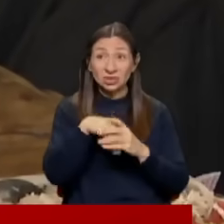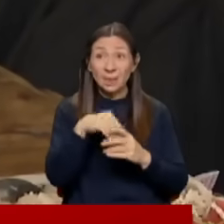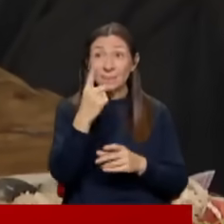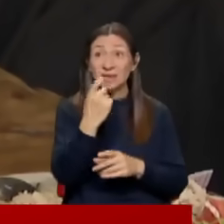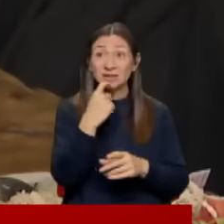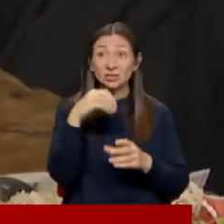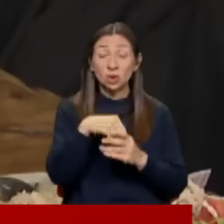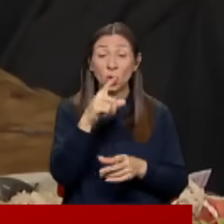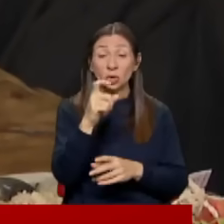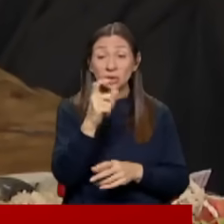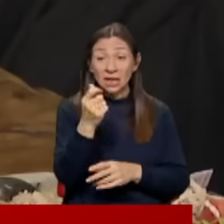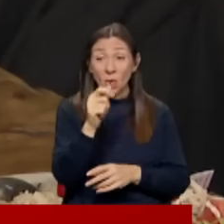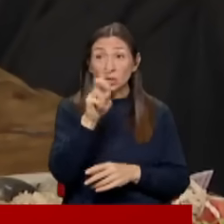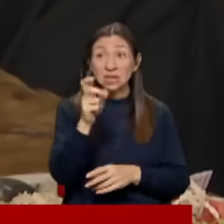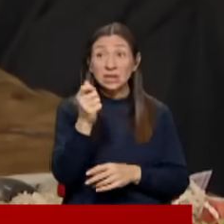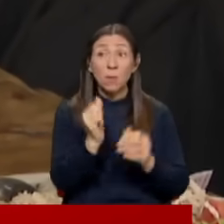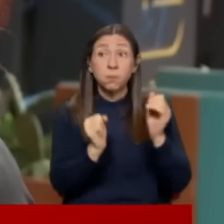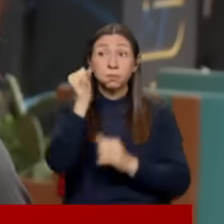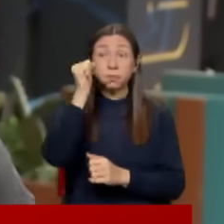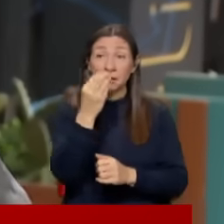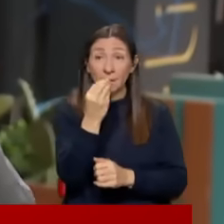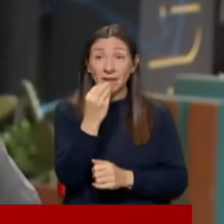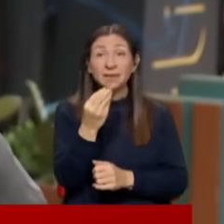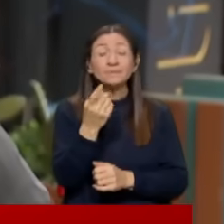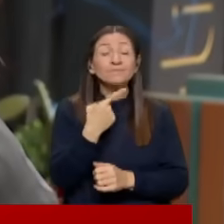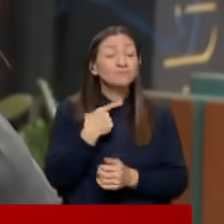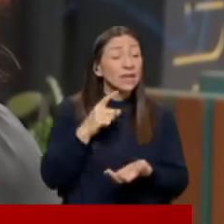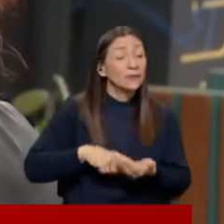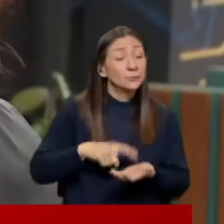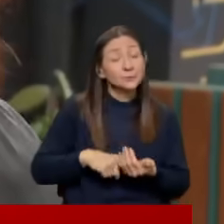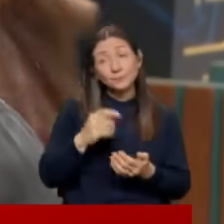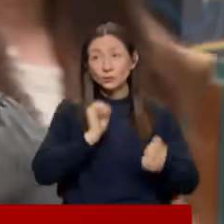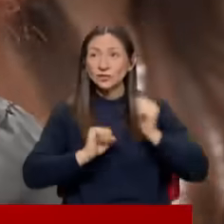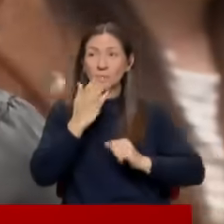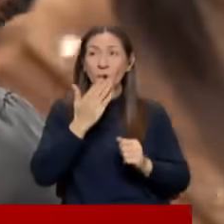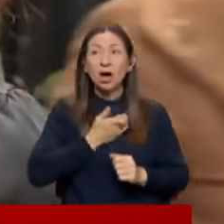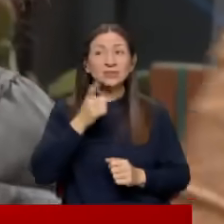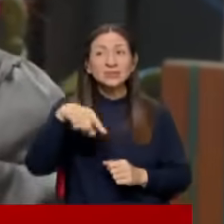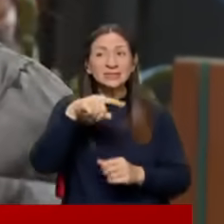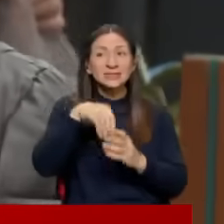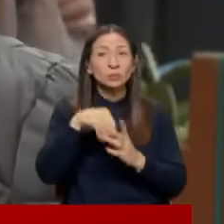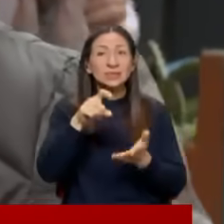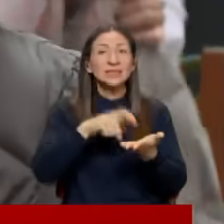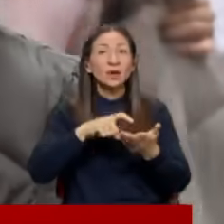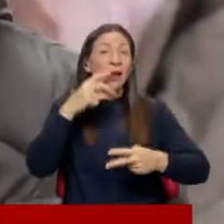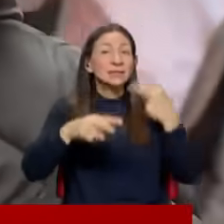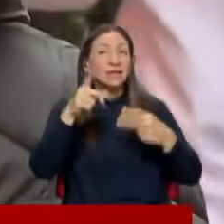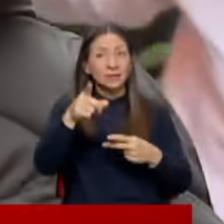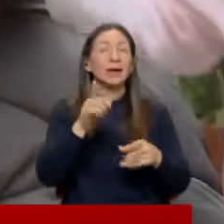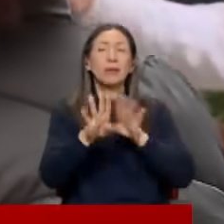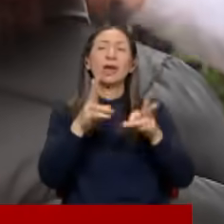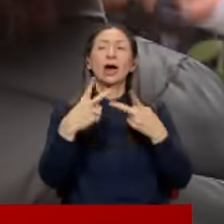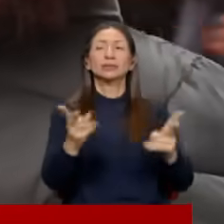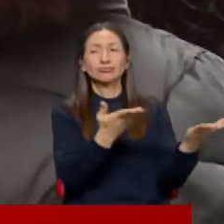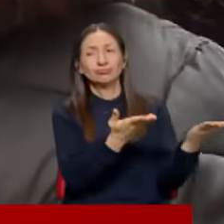yıl içinde 19 liraya 18 liraya çıktı yemek ücretleri. Canı tavuk yemek isteyen üniversite öğrencileri için bu tavuk restoranı da